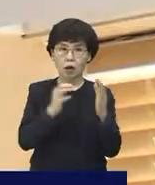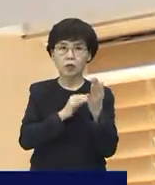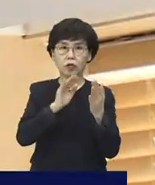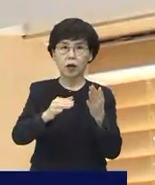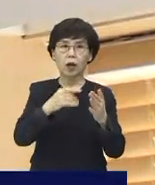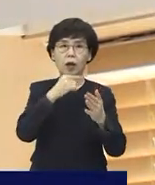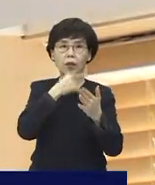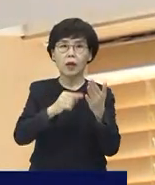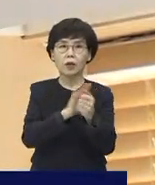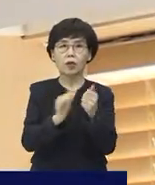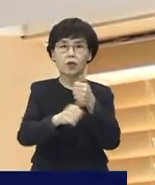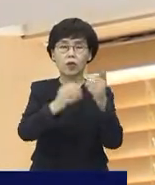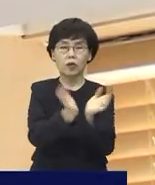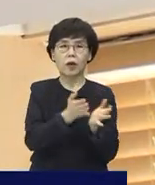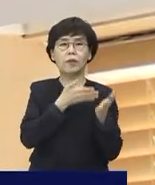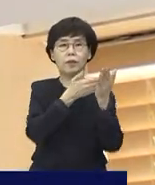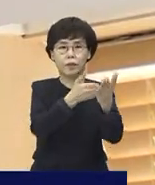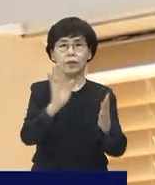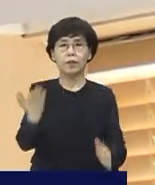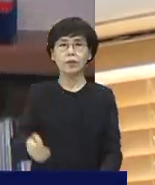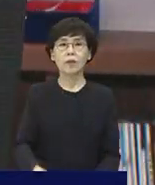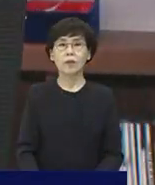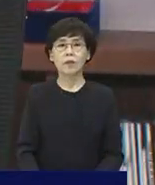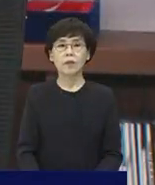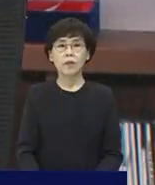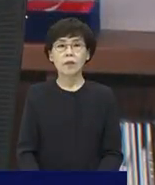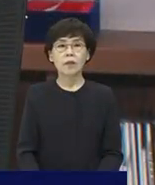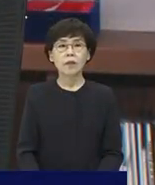피해지원위원회의 안건을 상정하게 됩니다.